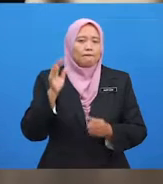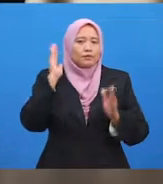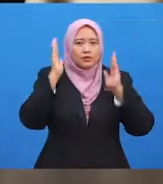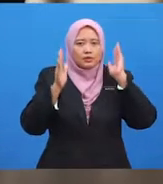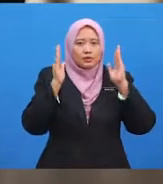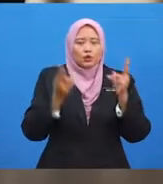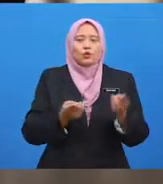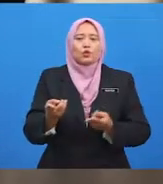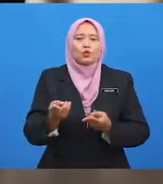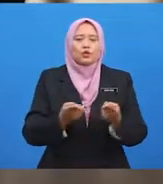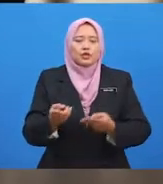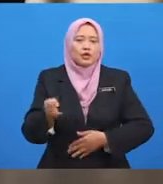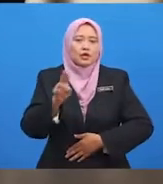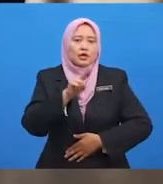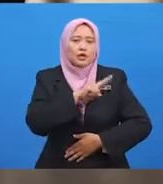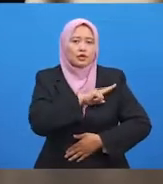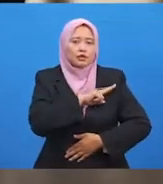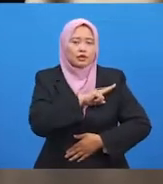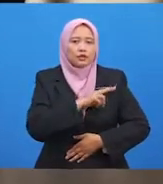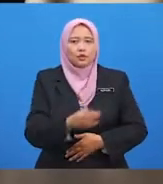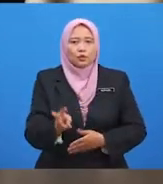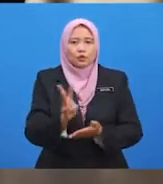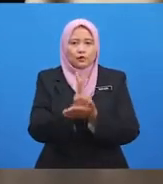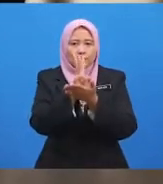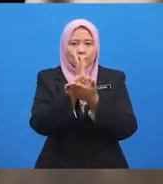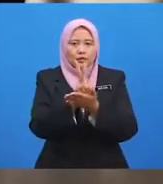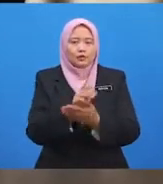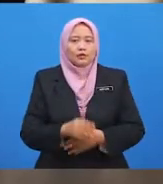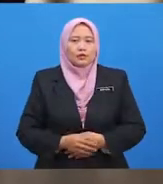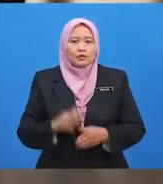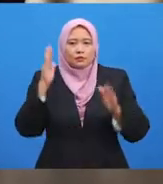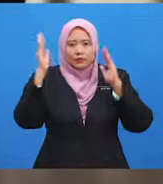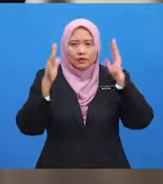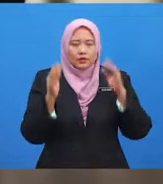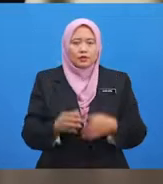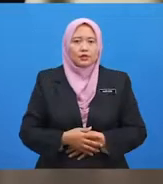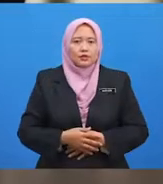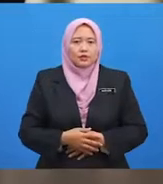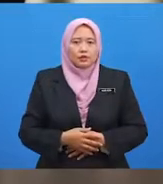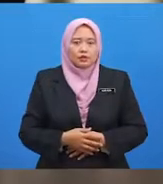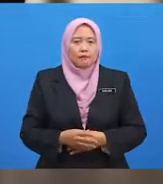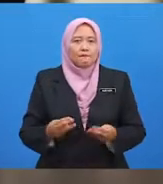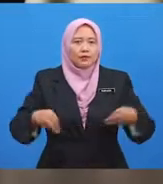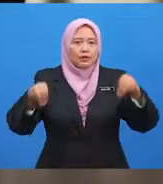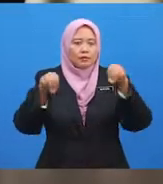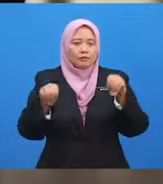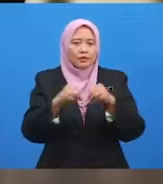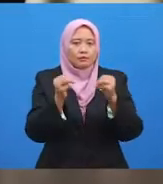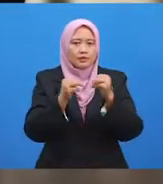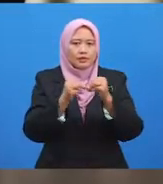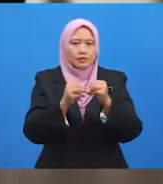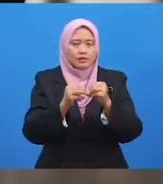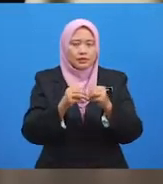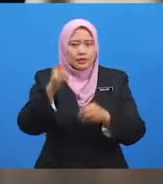harta wakaf di Malaysia kartu wakaf diurus oleh majelis agama Islam Negeri di